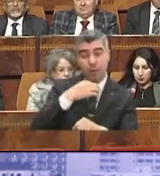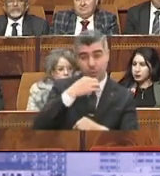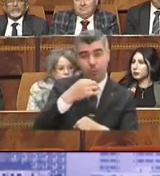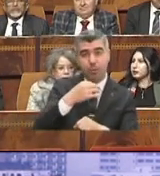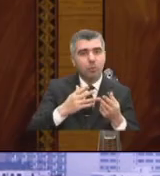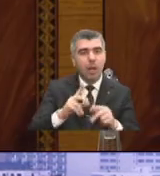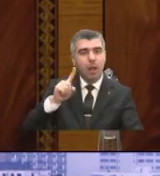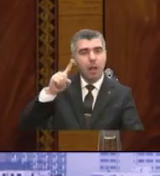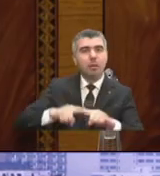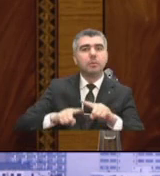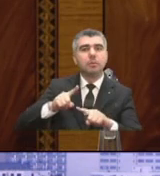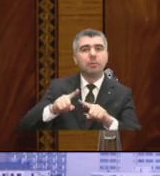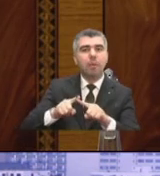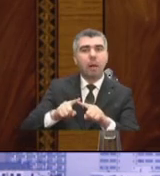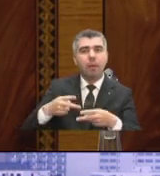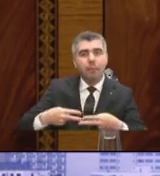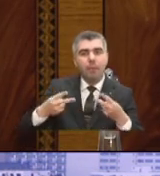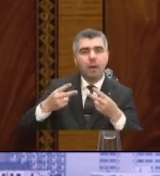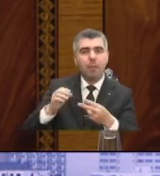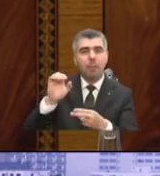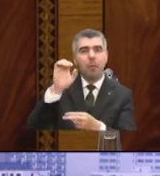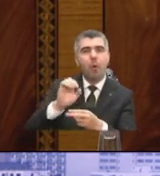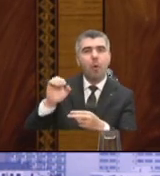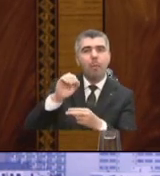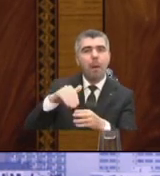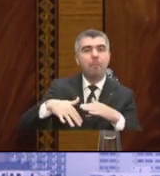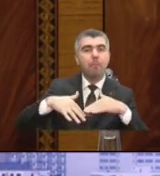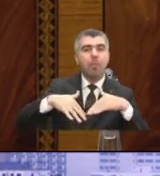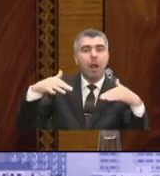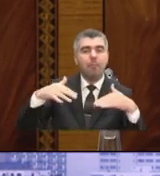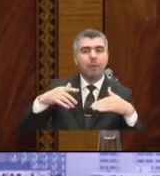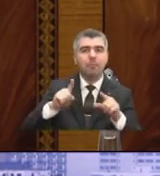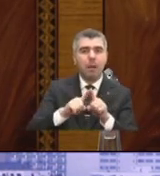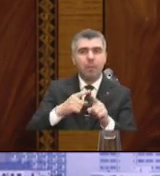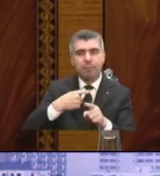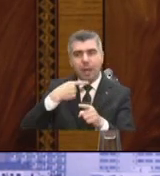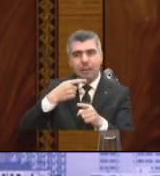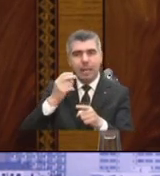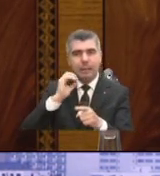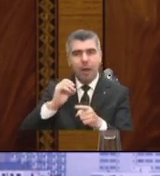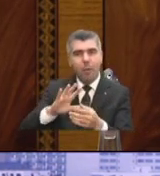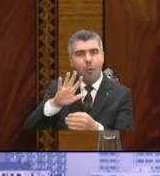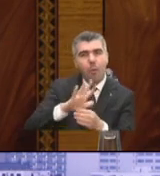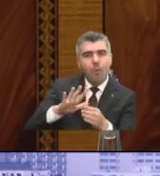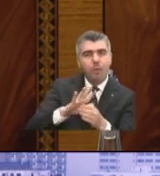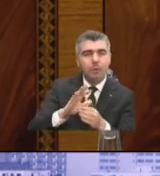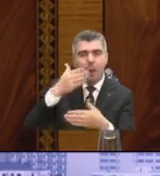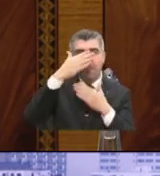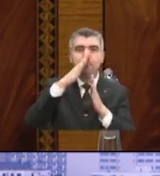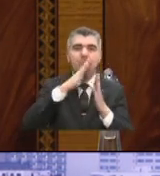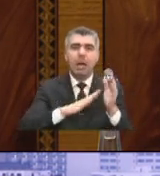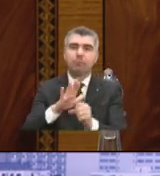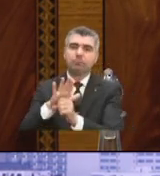التي يدافع عنها المغربي اذا نعم خطوه مهمه تبنى البرلمان المغربي في التعريف بالقضايا الوطنيه